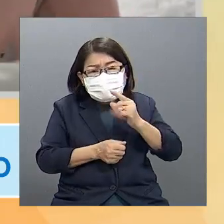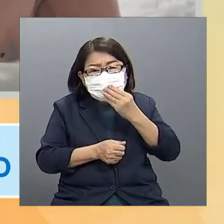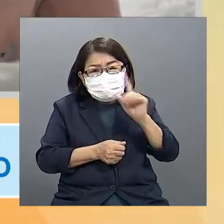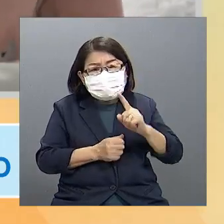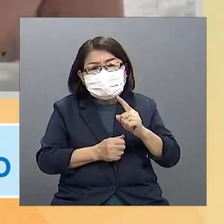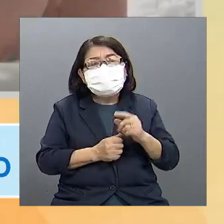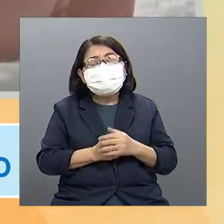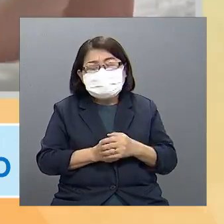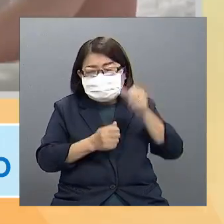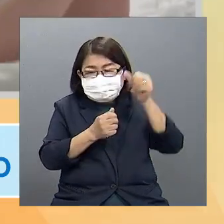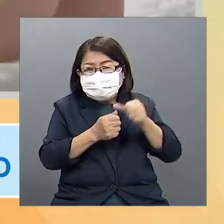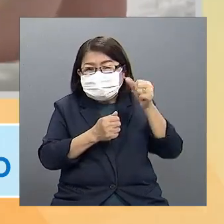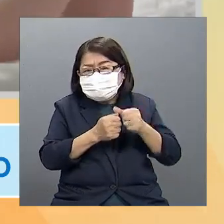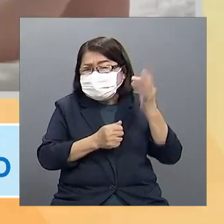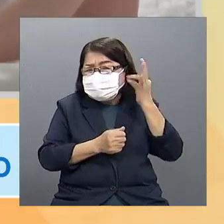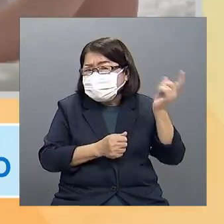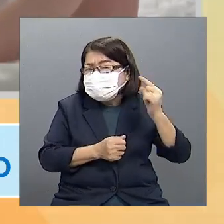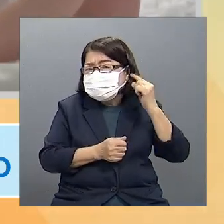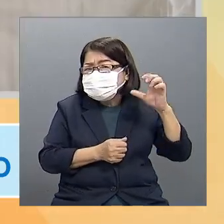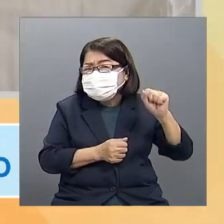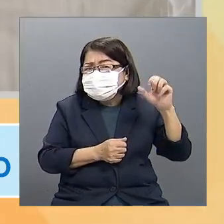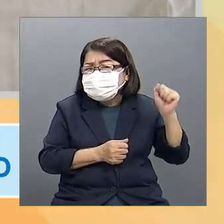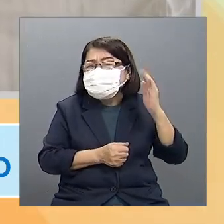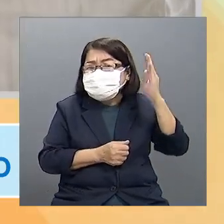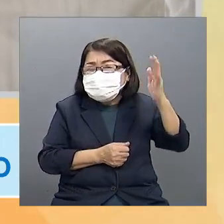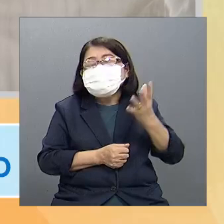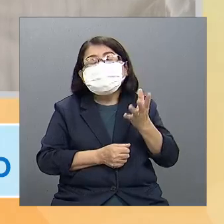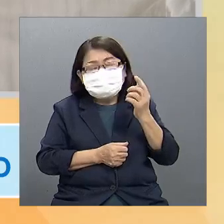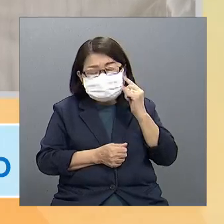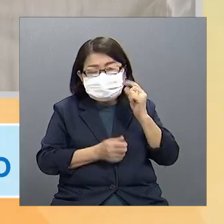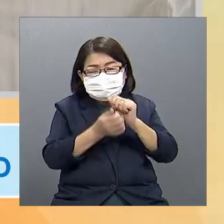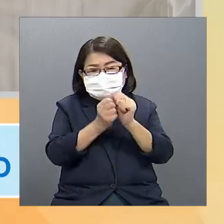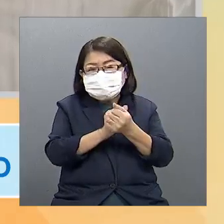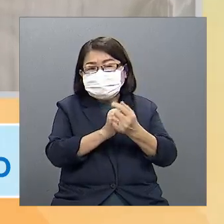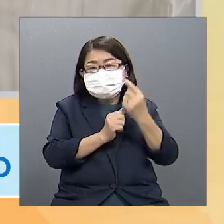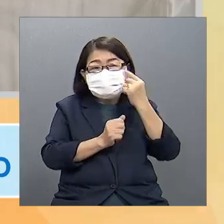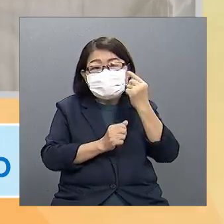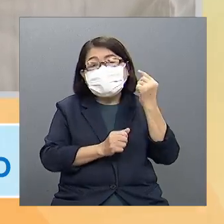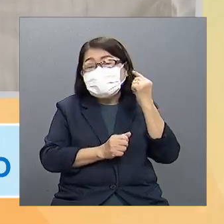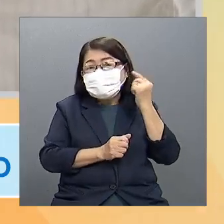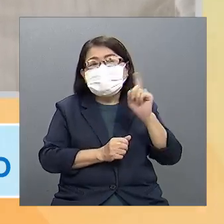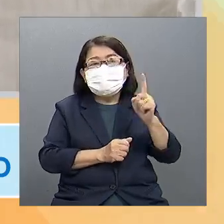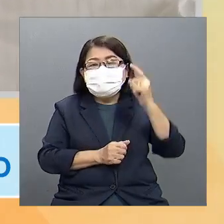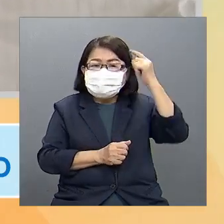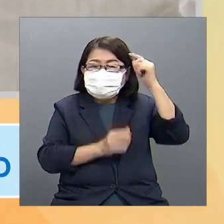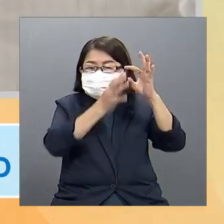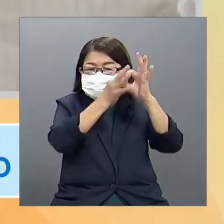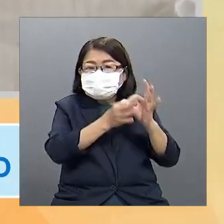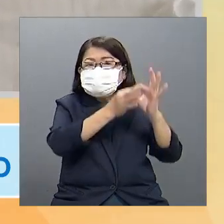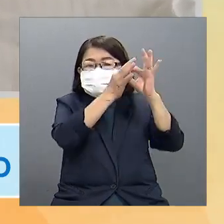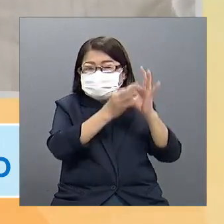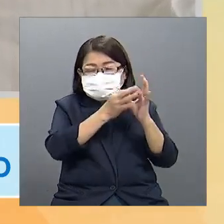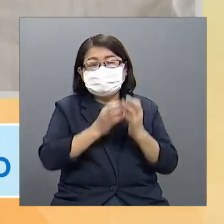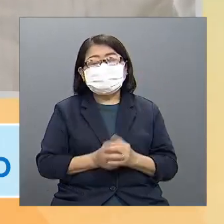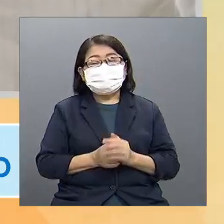ที่เขาไปใช้ในการเรียนและการเรียนรู้อื่นๆใช้ปฏิสัมพันธ์นะคะถัดไปก็จะเป็นเรื่องของจิต